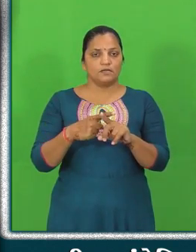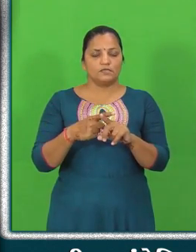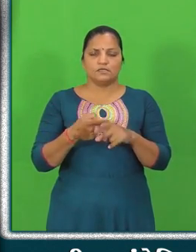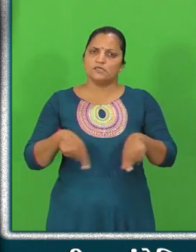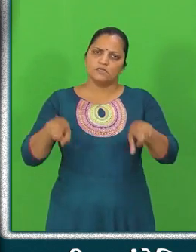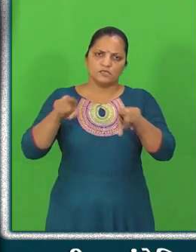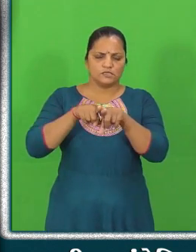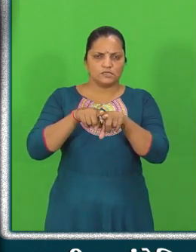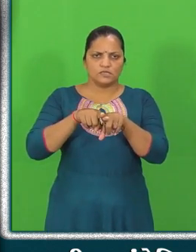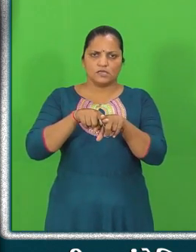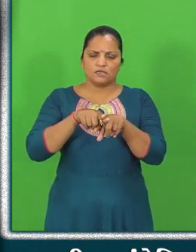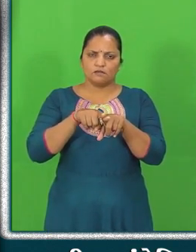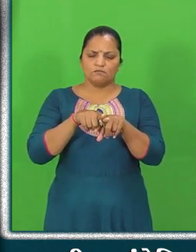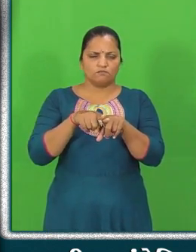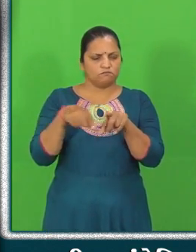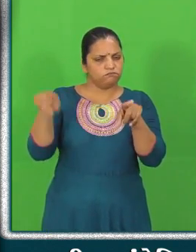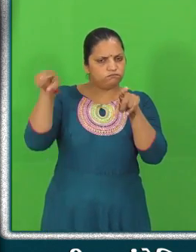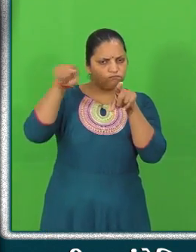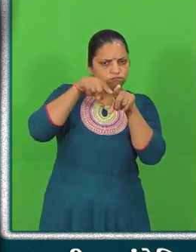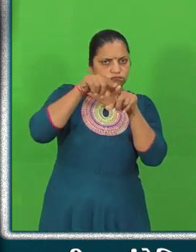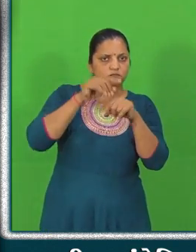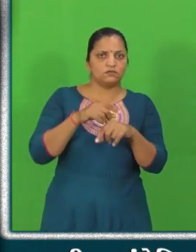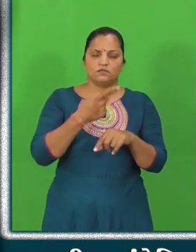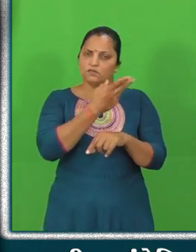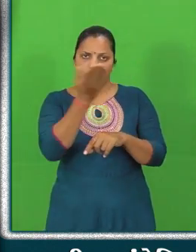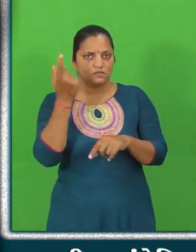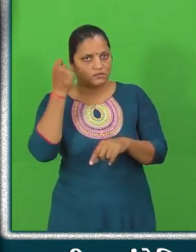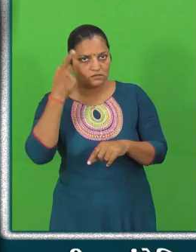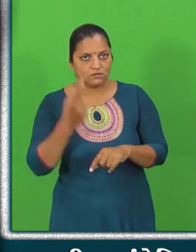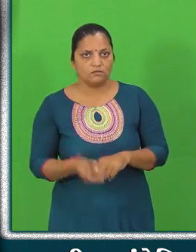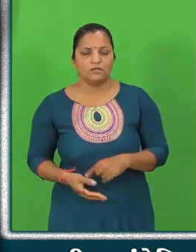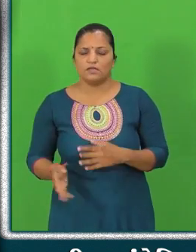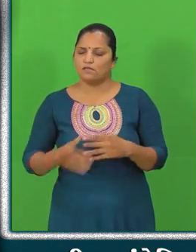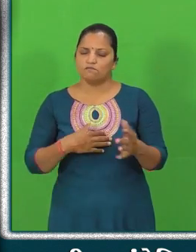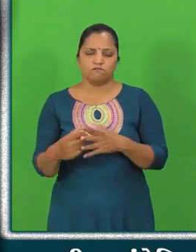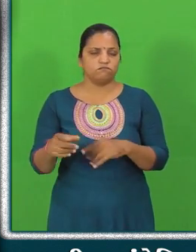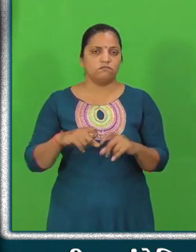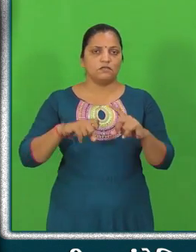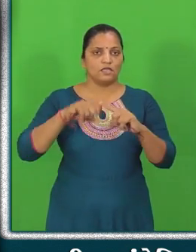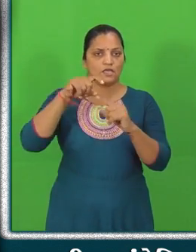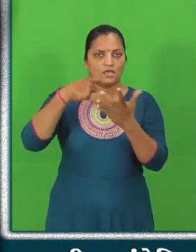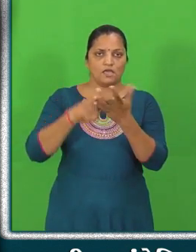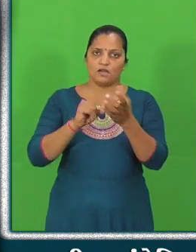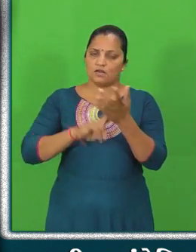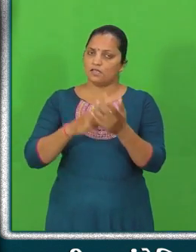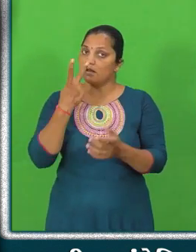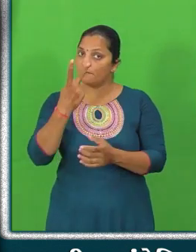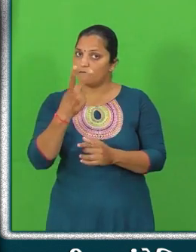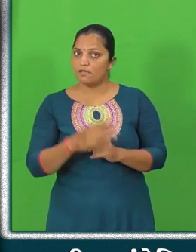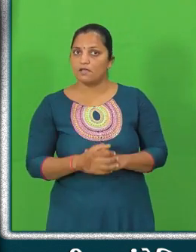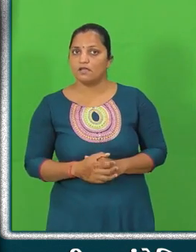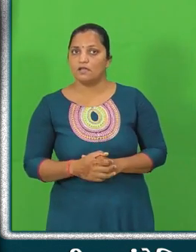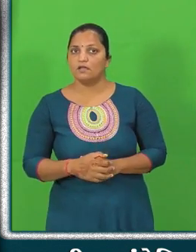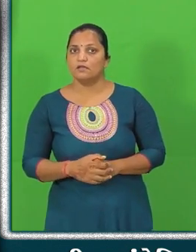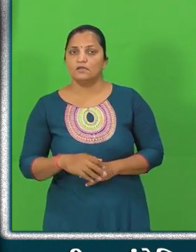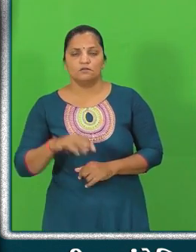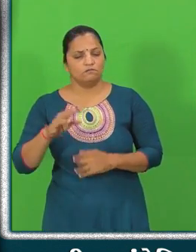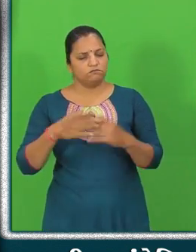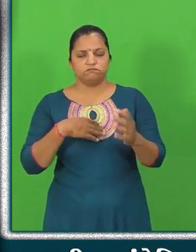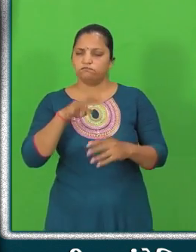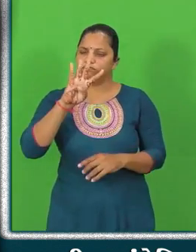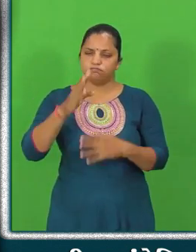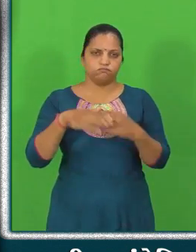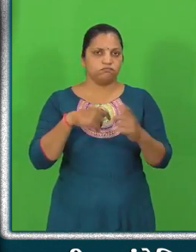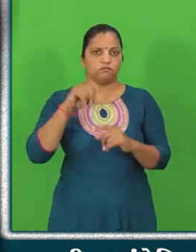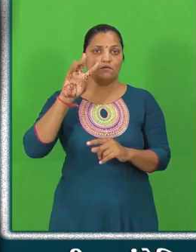છે એ પણ તમને એ જ જગ્યાએ છેદે છે। તો મિત્રો અહીંયા તમને સમજ પડી જશે કે કોઈ પણ બે કિરણ તમે લો, ચાર કેસ જોયા એ ચારમાંથી